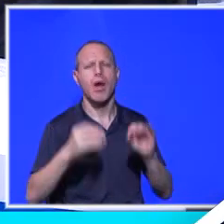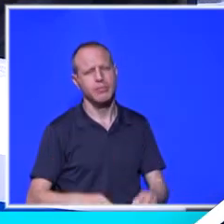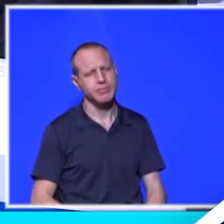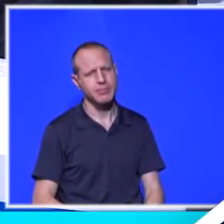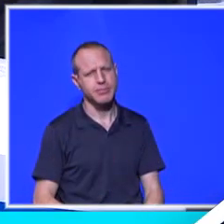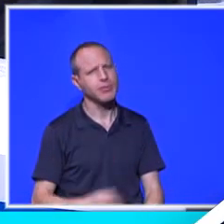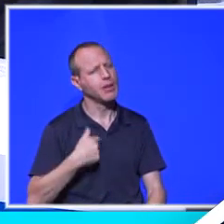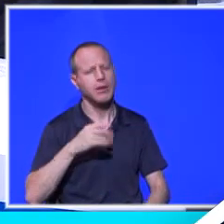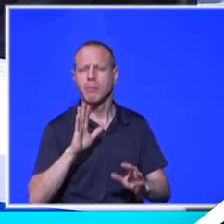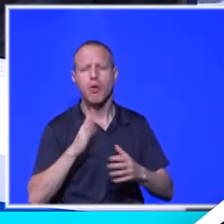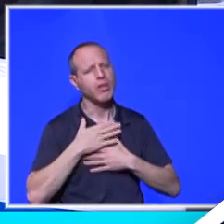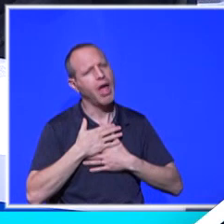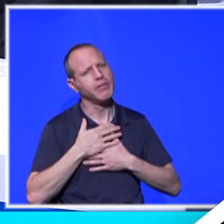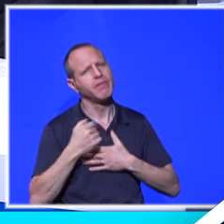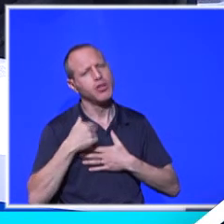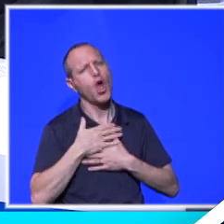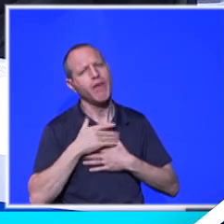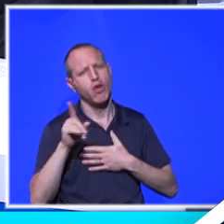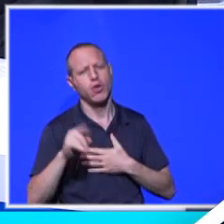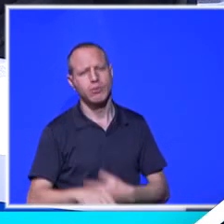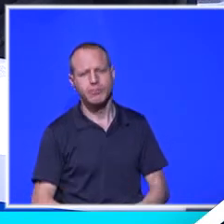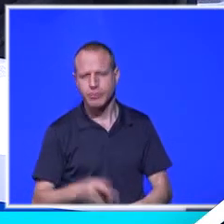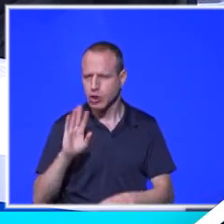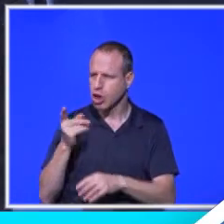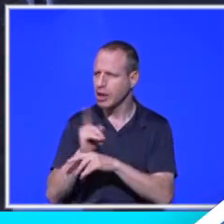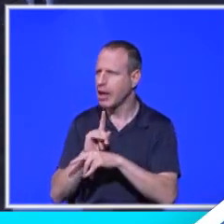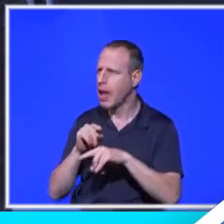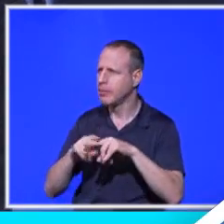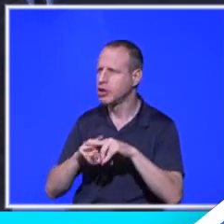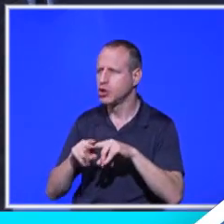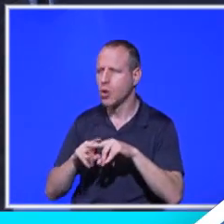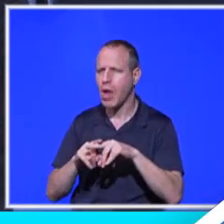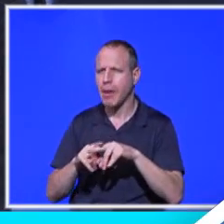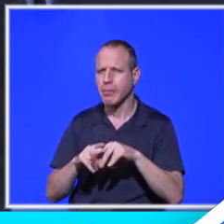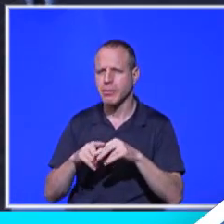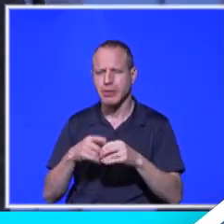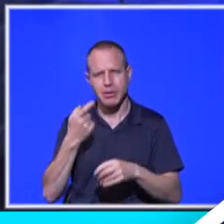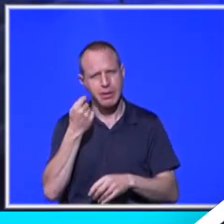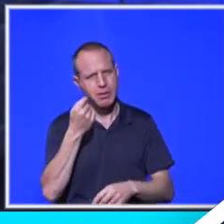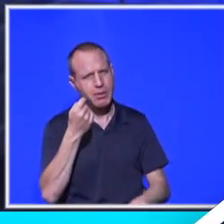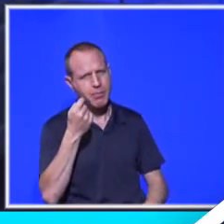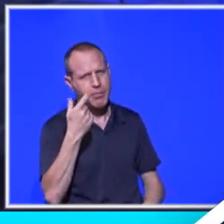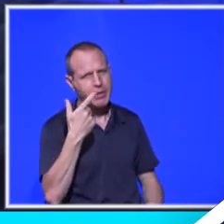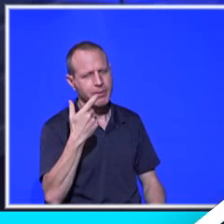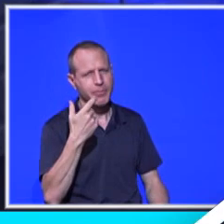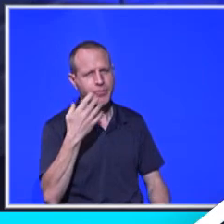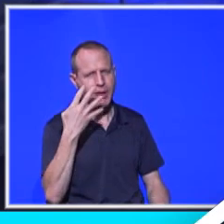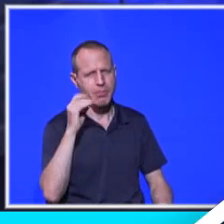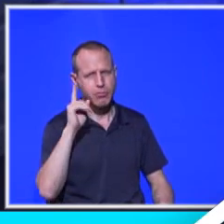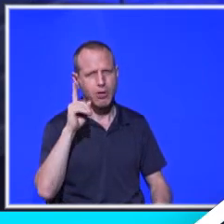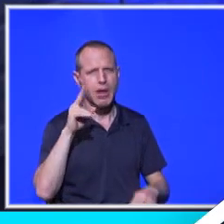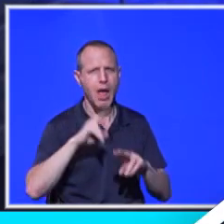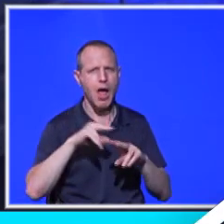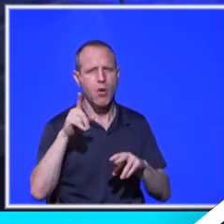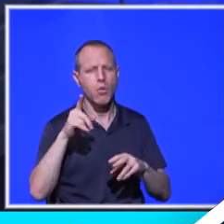מאוד אהבתי ואני אוהב אותו. יש איזה רגע מסוים ספציפי שאתה זוכר? כמעט 40 שנה, לא, בעצם עד שאחר כך